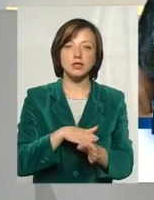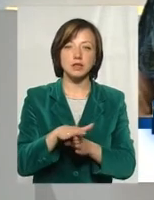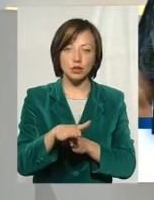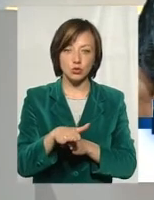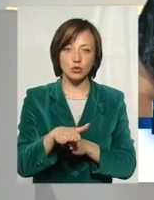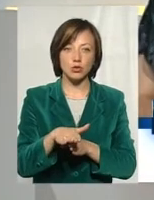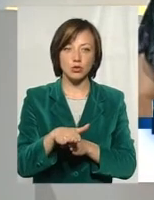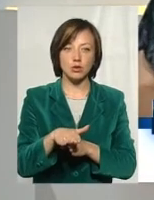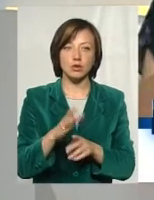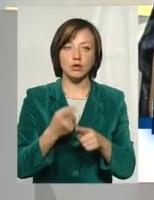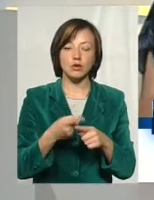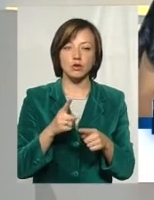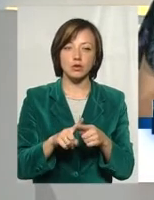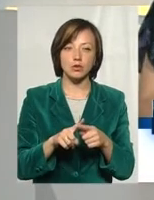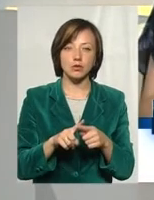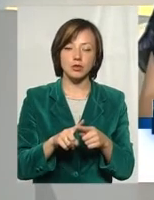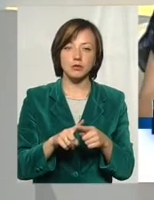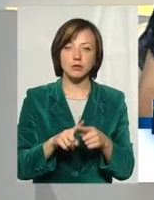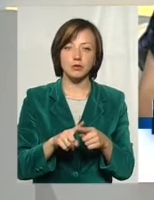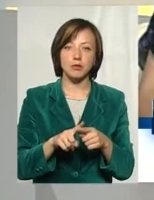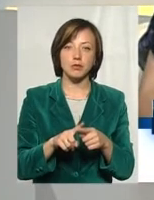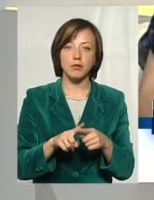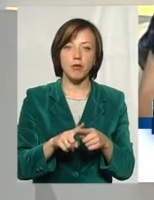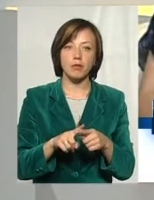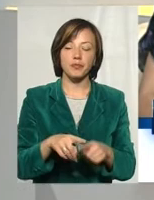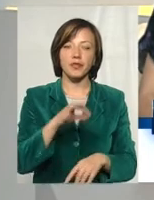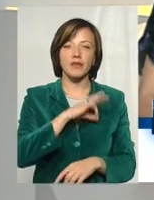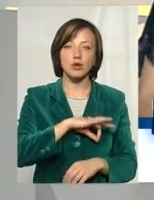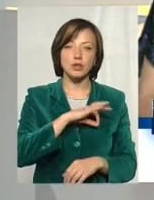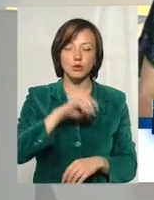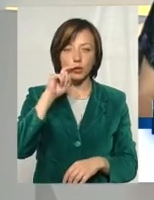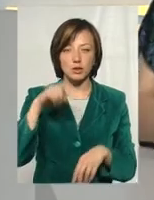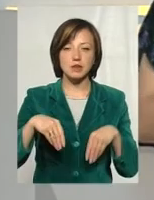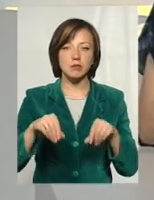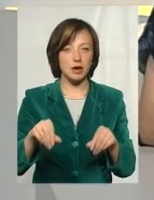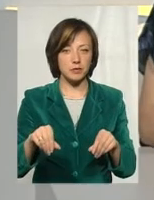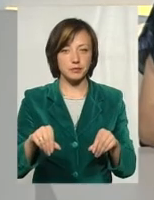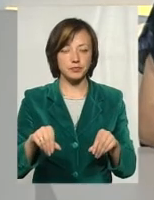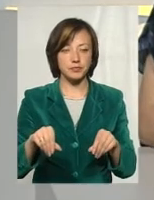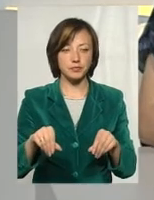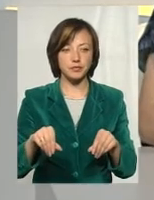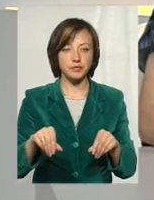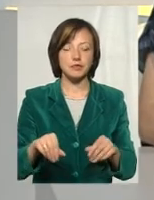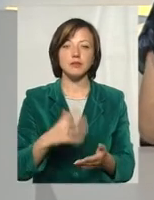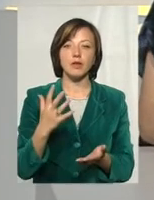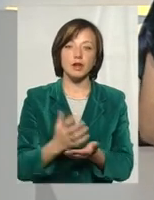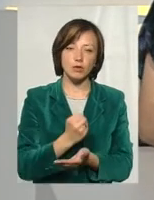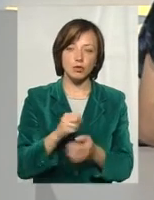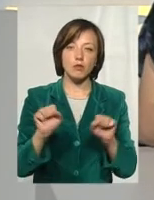здійснює оті права використання української землі,